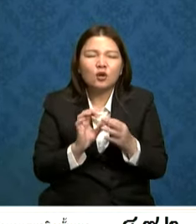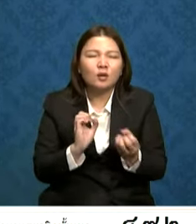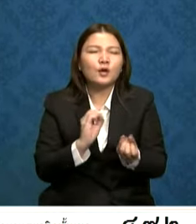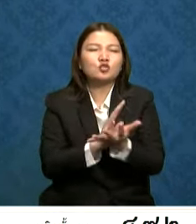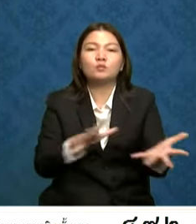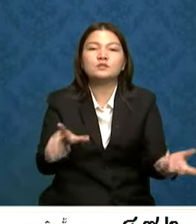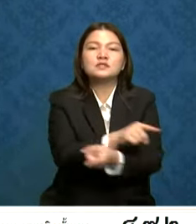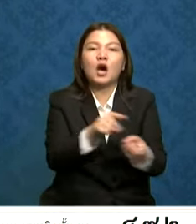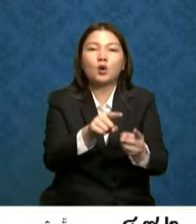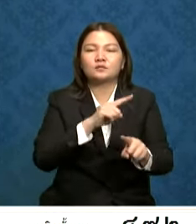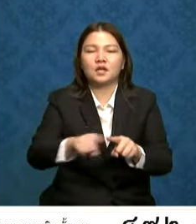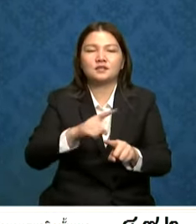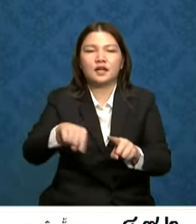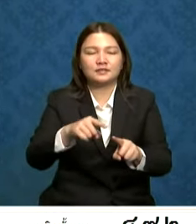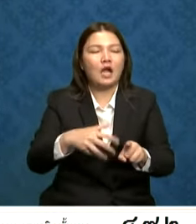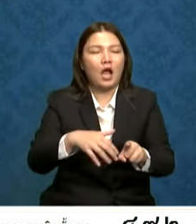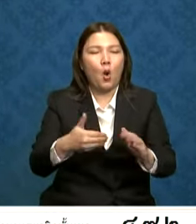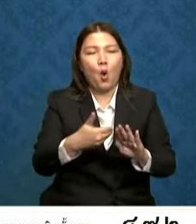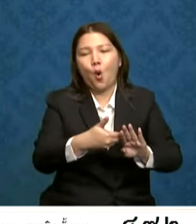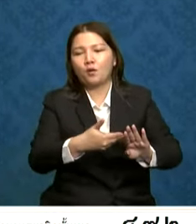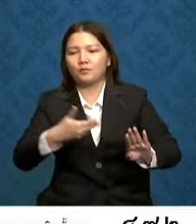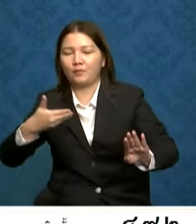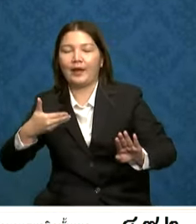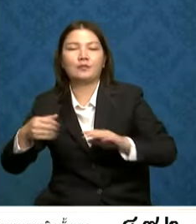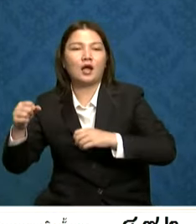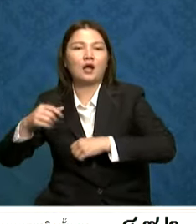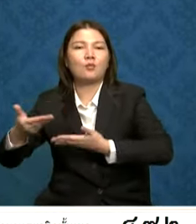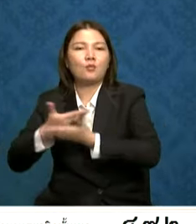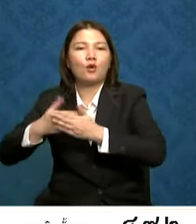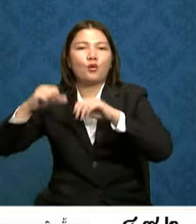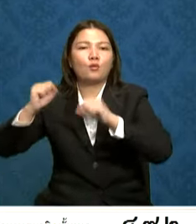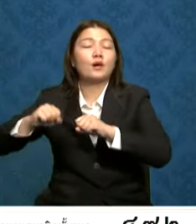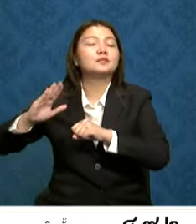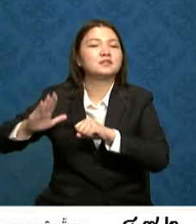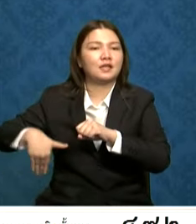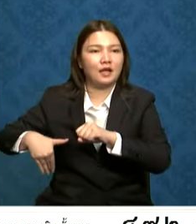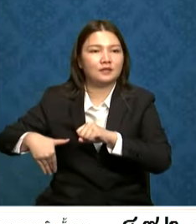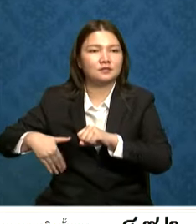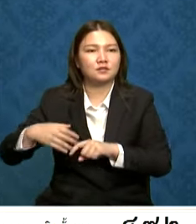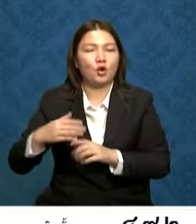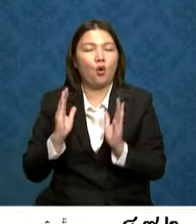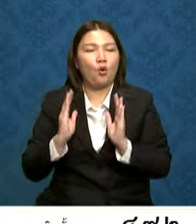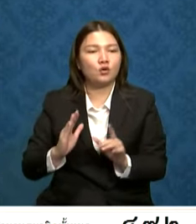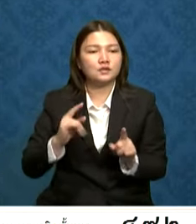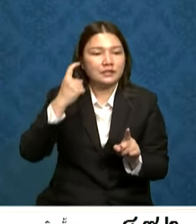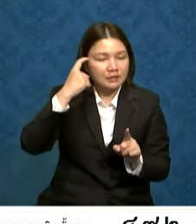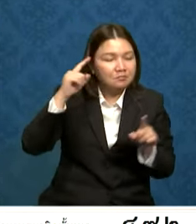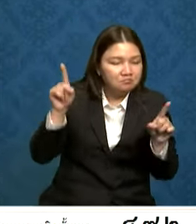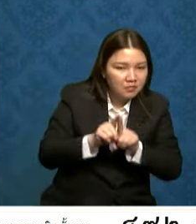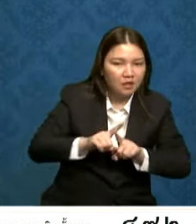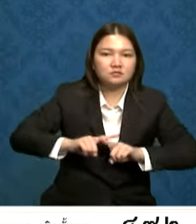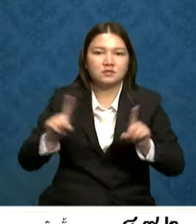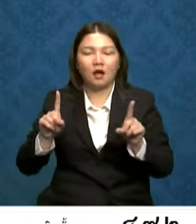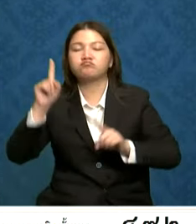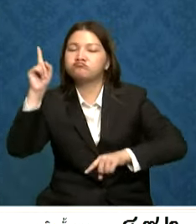แสดงเหตุผลในทุกมิติทั้งผู้ที่เห็นด้วยผู้ที่ไม่เห็นด้วยรวมถึงการแสวง